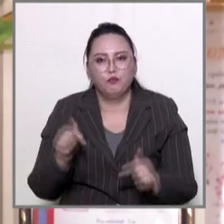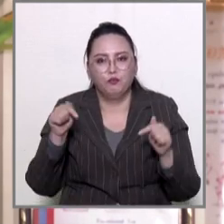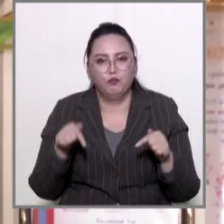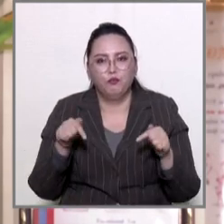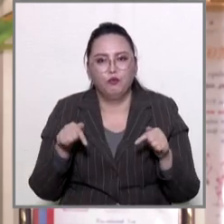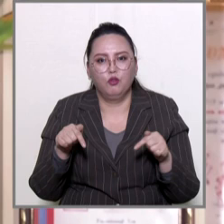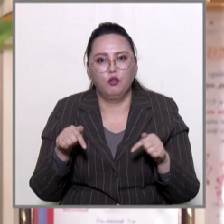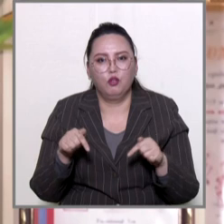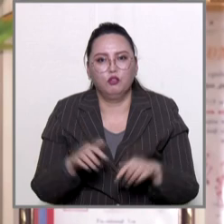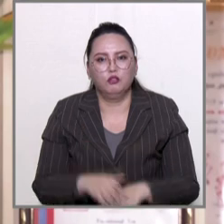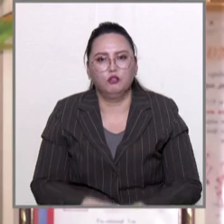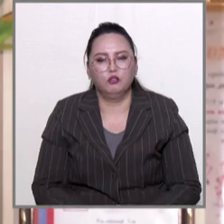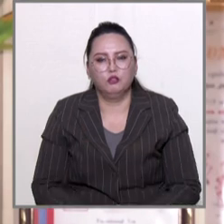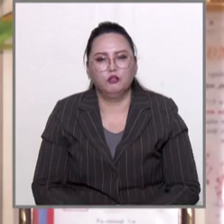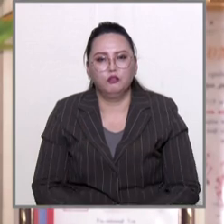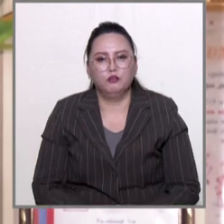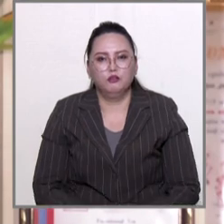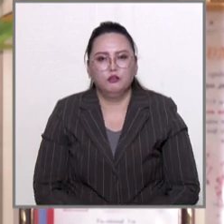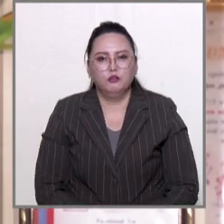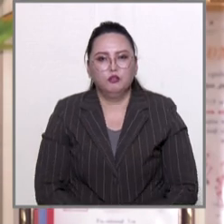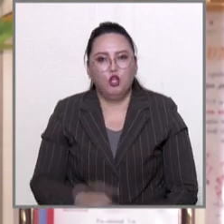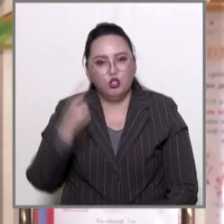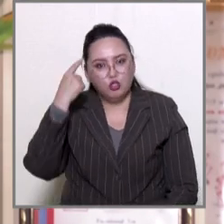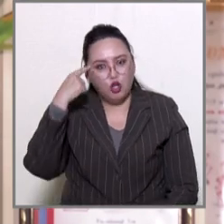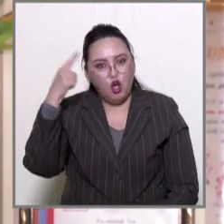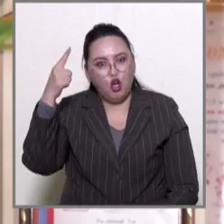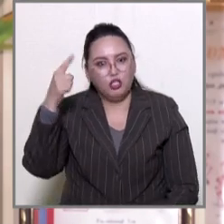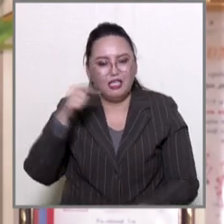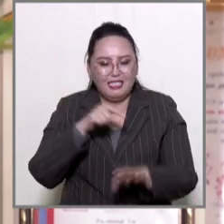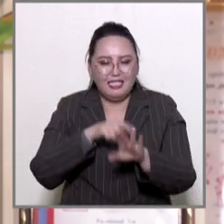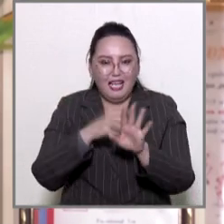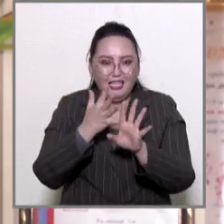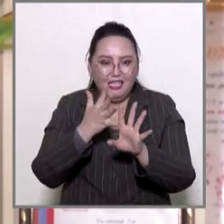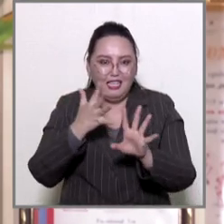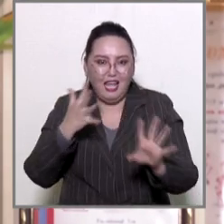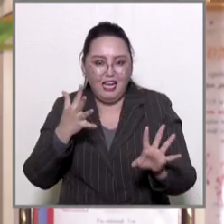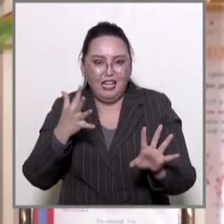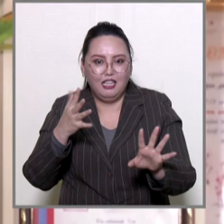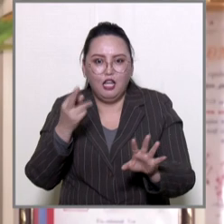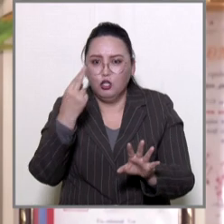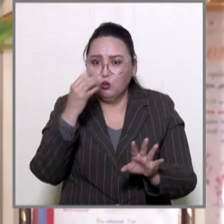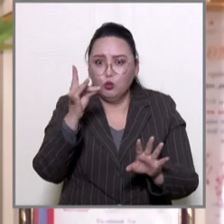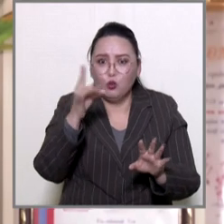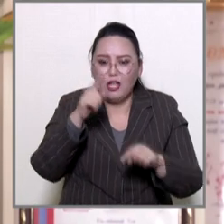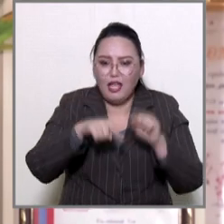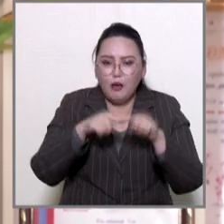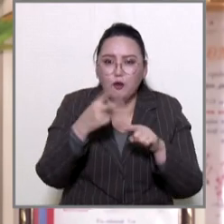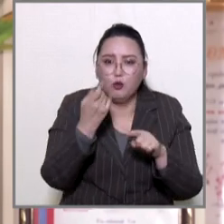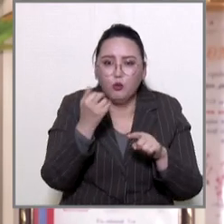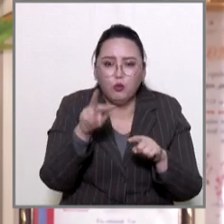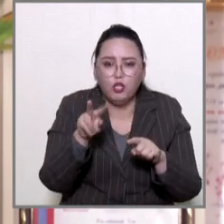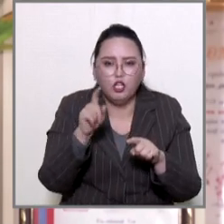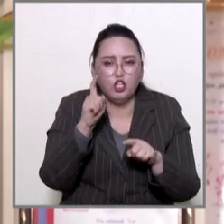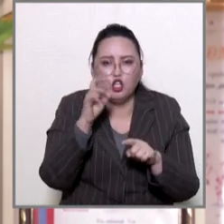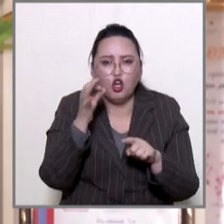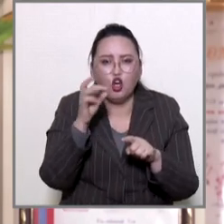өнөөдөр энэ дөрөвдөг дасгалаараа зохиолдох цагийн дарааллаар зохиолын гол дүр маань ямар үйл хөдлөл